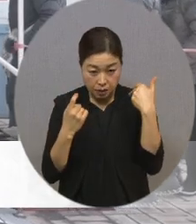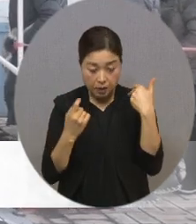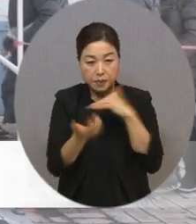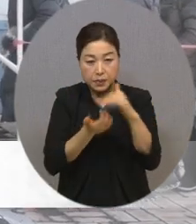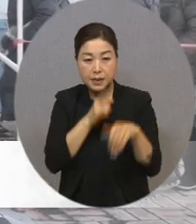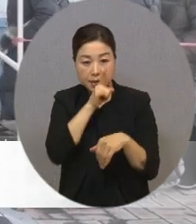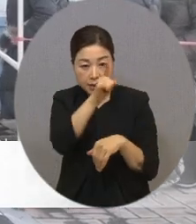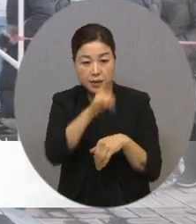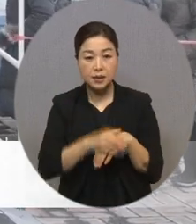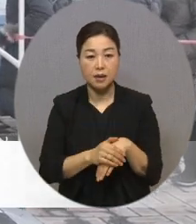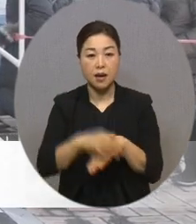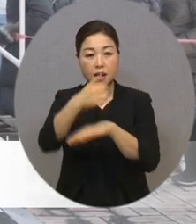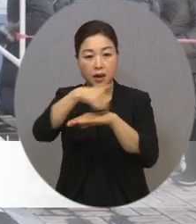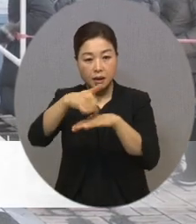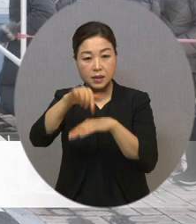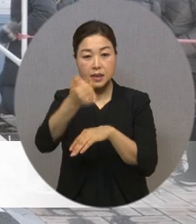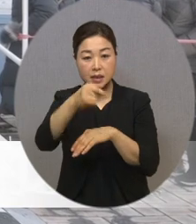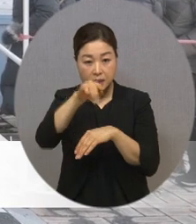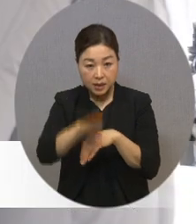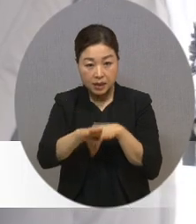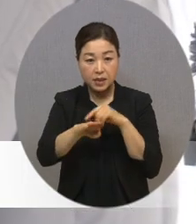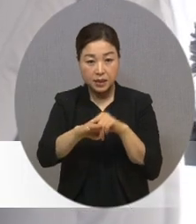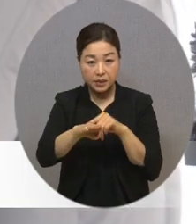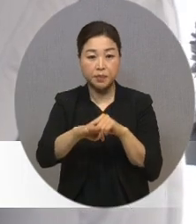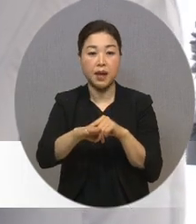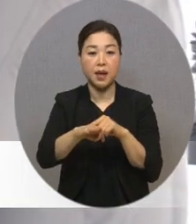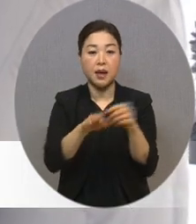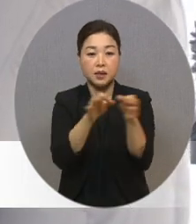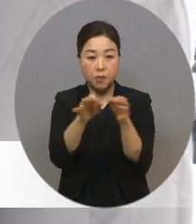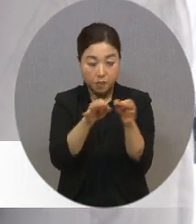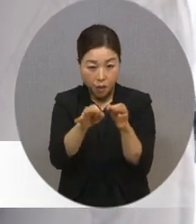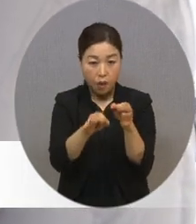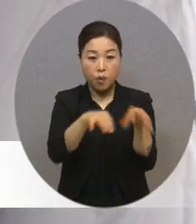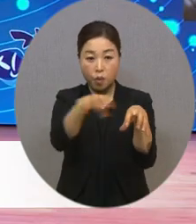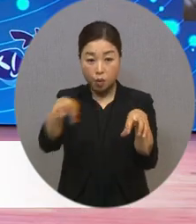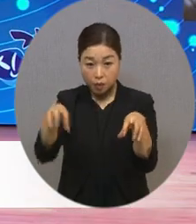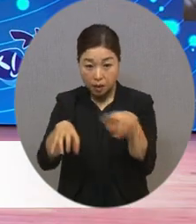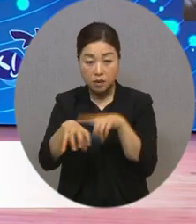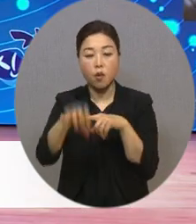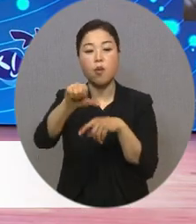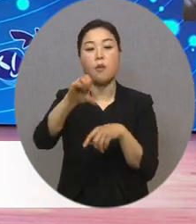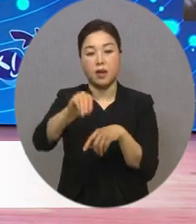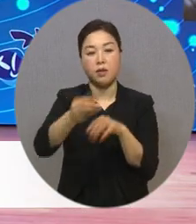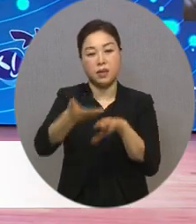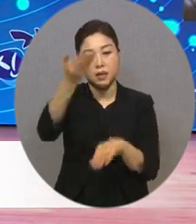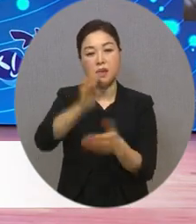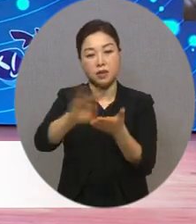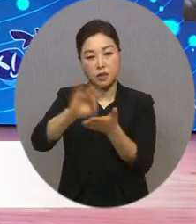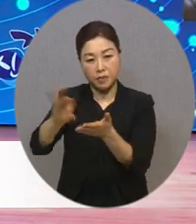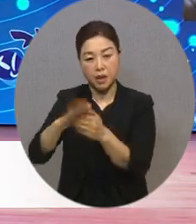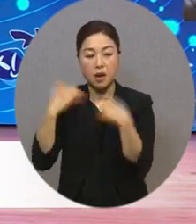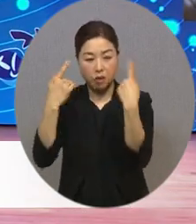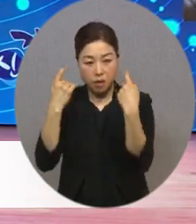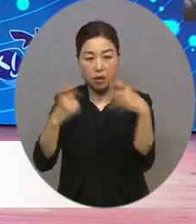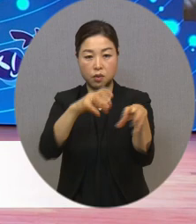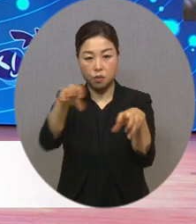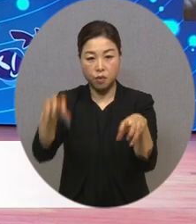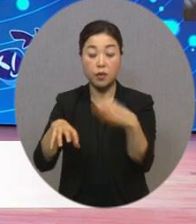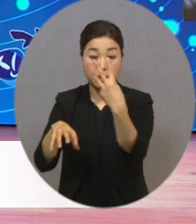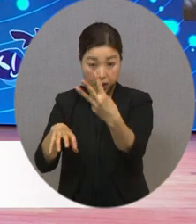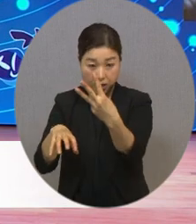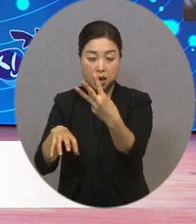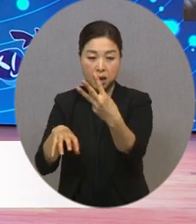강진 읍소재 점포 1개소 이상을 포함해 관내 5만 원 이상 소비, 관내 관광지 3개소 이상 방문